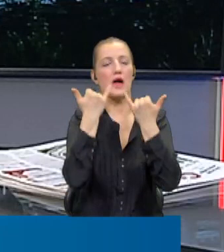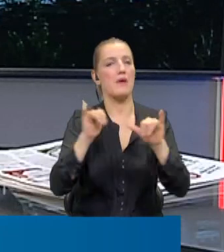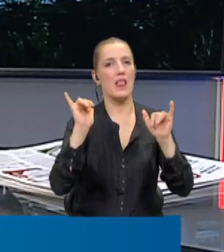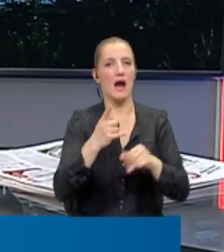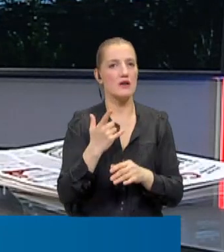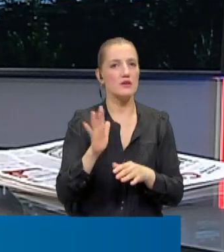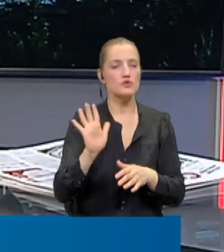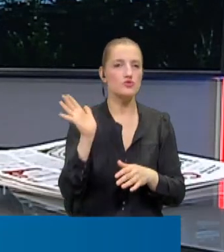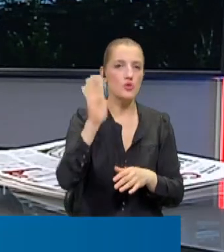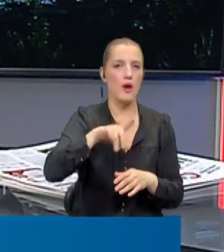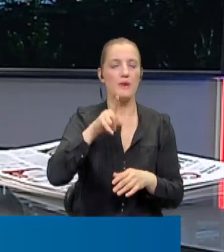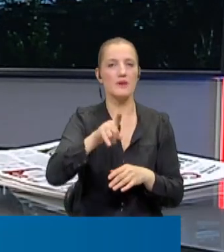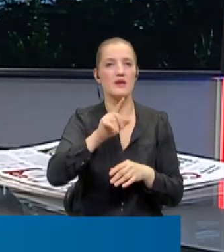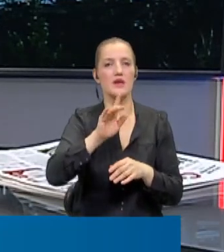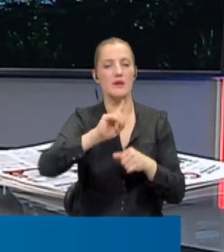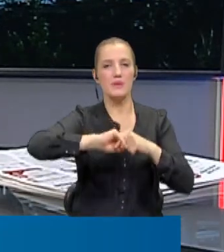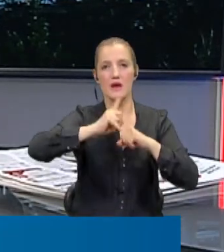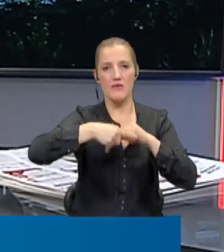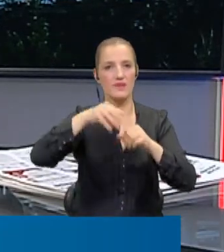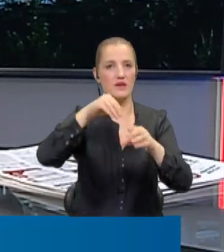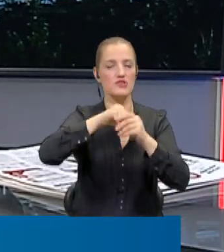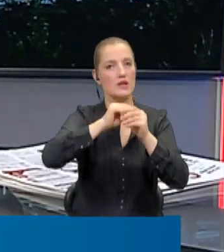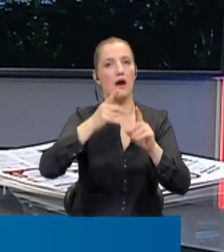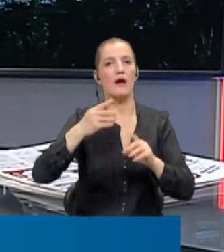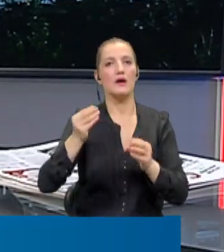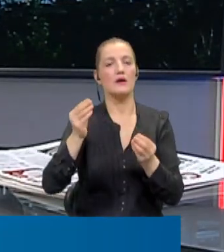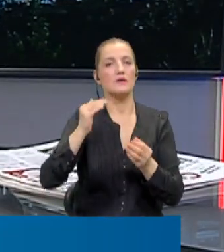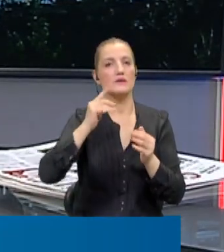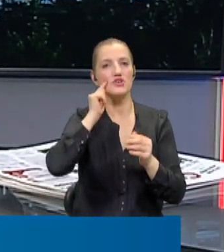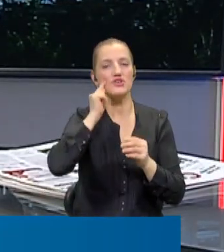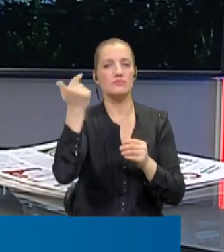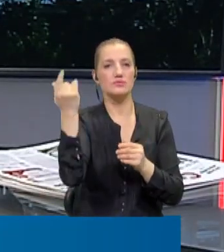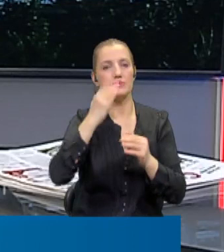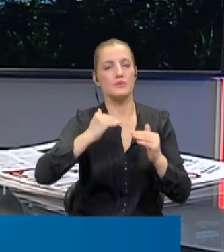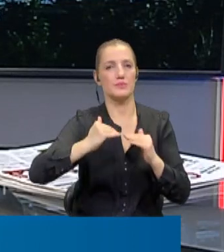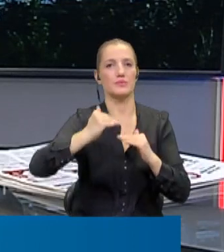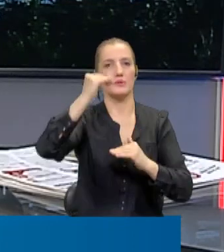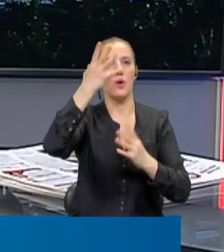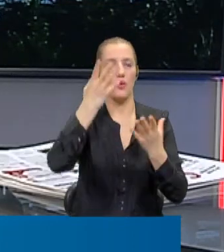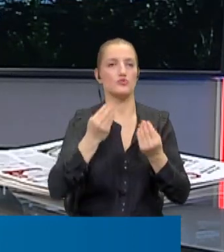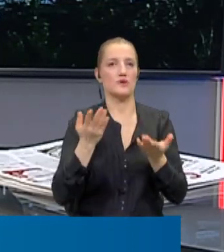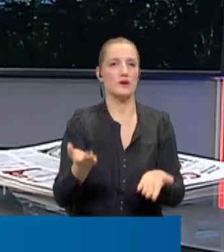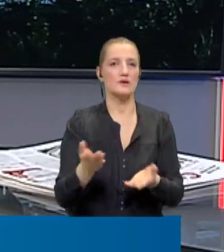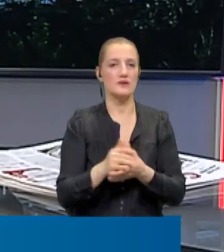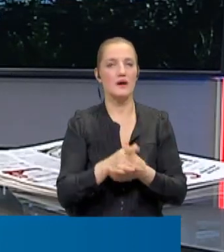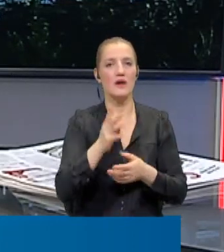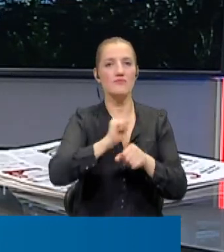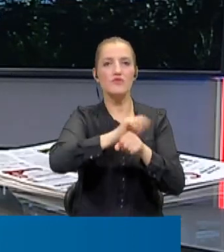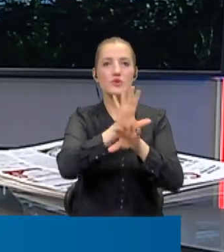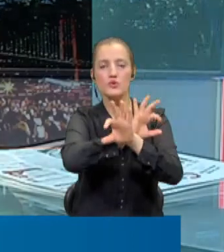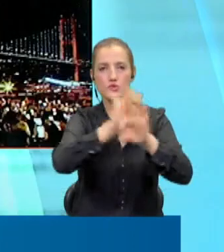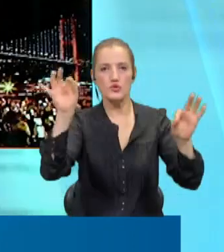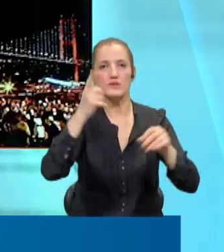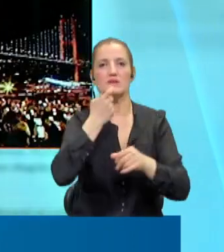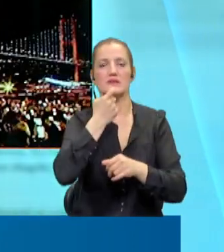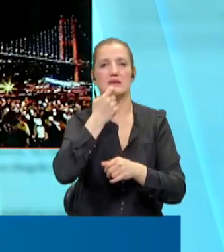sonrasında yine bu vakanın bir hafta içinde daha da artacağını tahmin etmek güç olmayacak kornasız yıl dileği